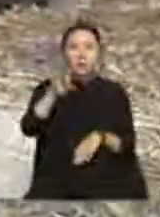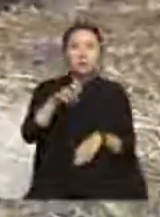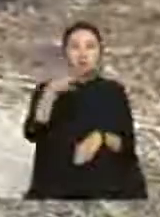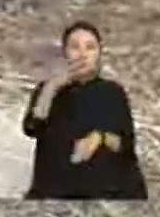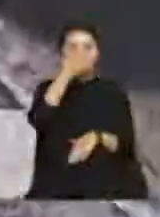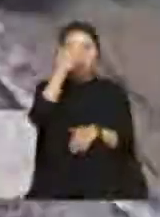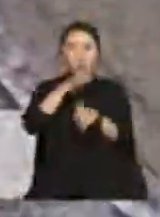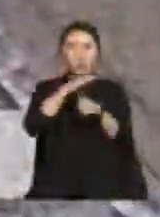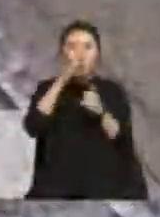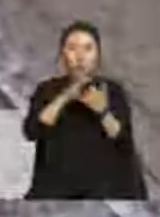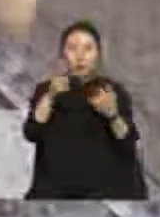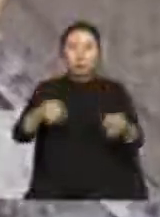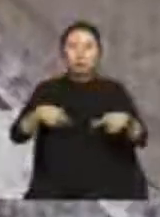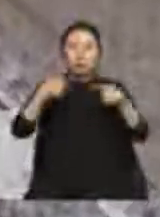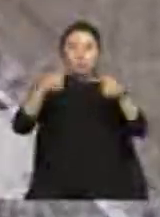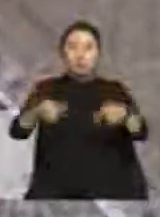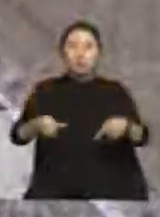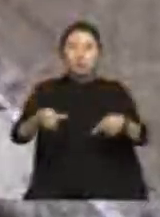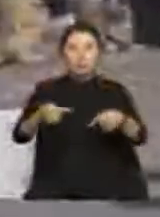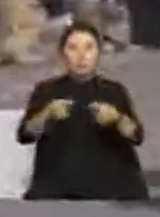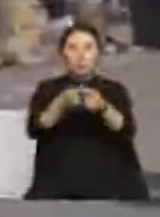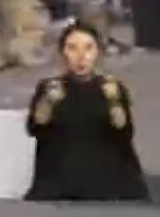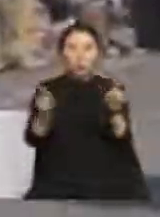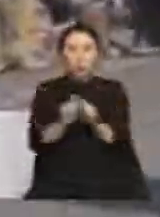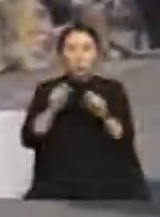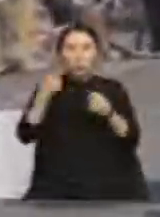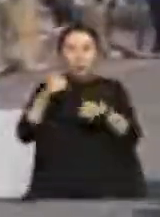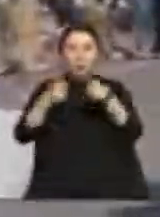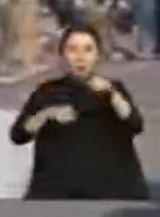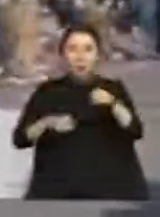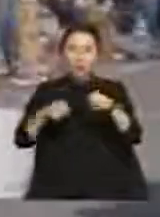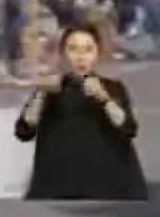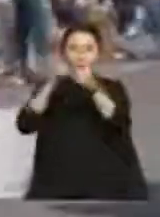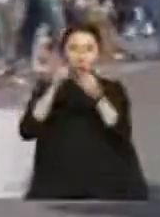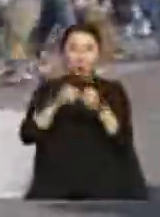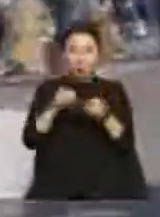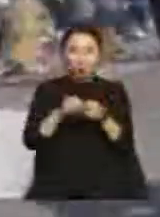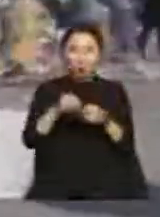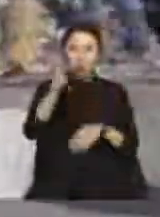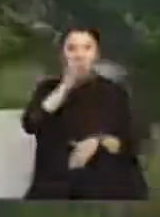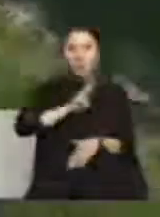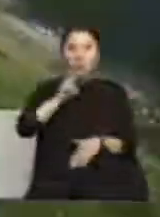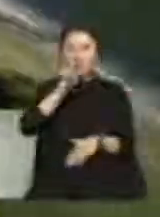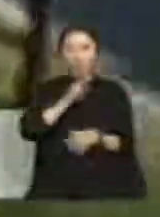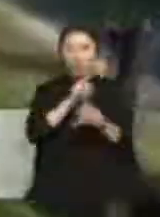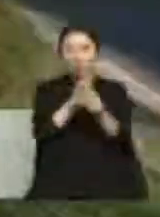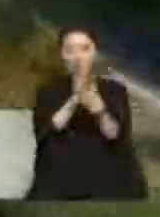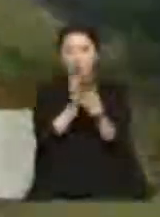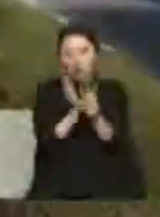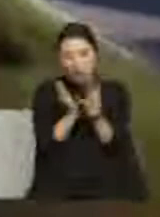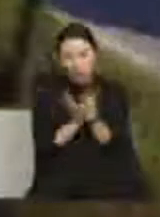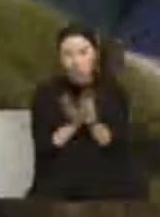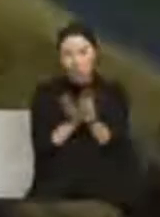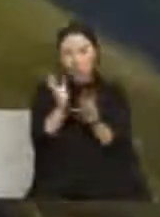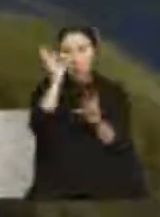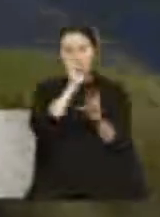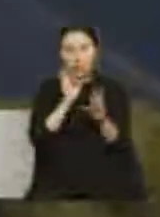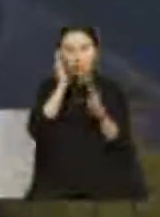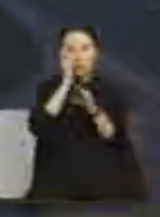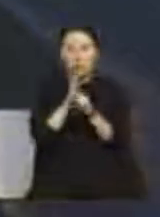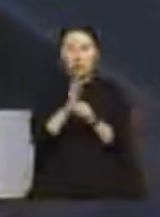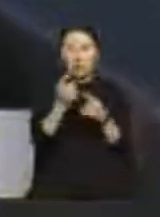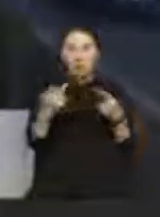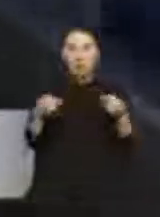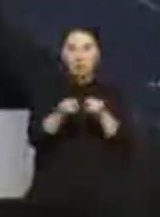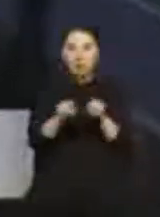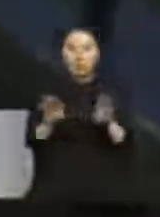이하 청소년이 참가하는 청소년 동아리 경연 대회에서는 전통 문화와 가창 등 4개 부문에서 모집을 진행합니다.